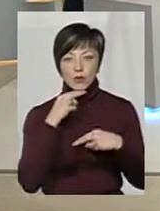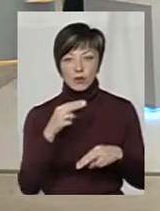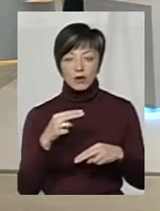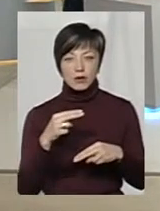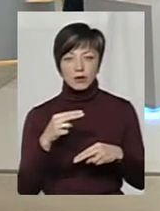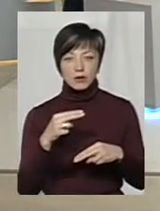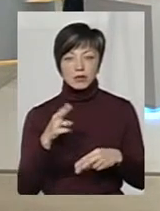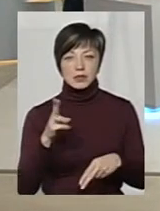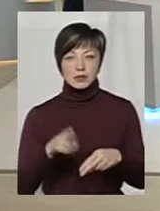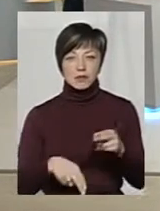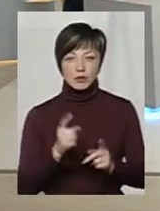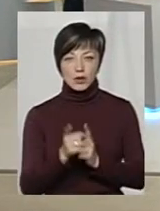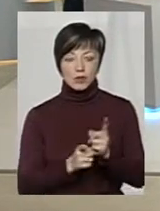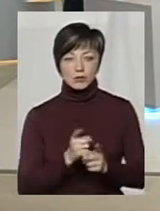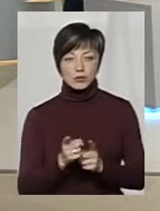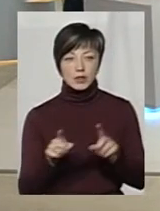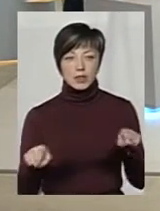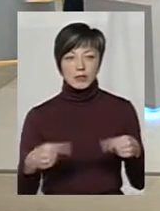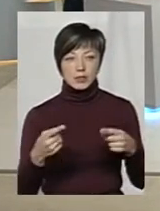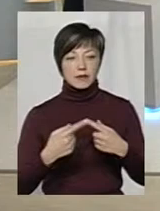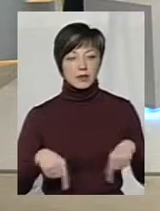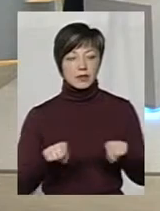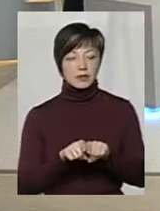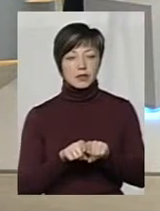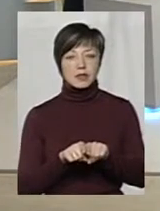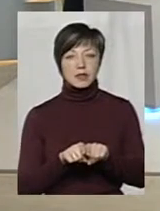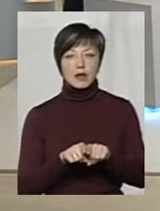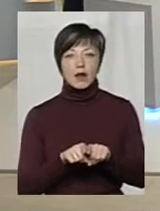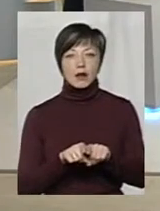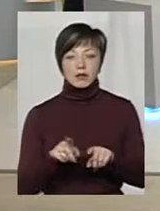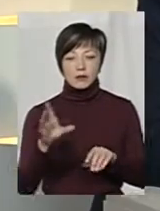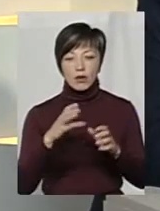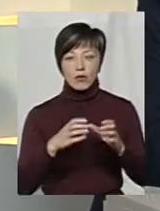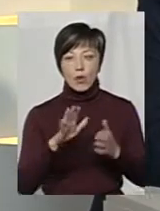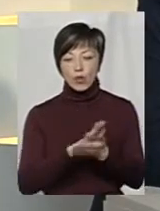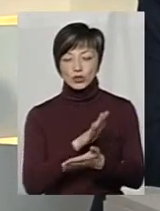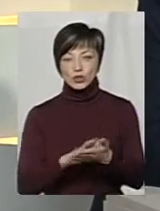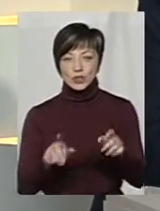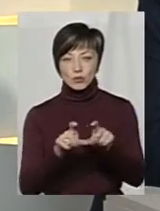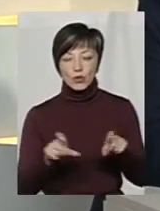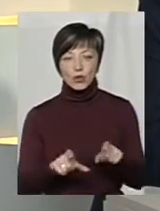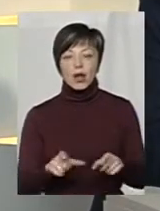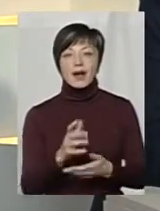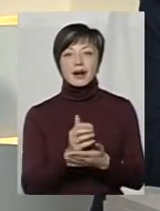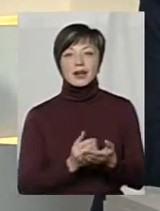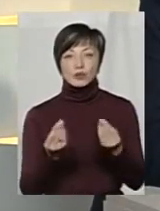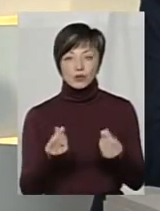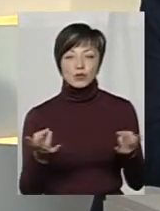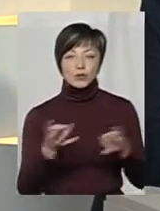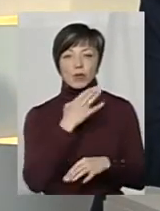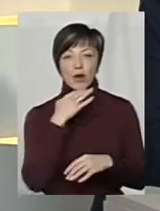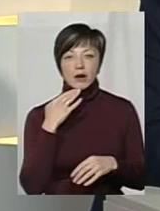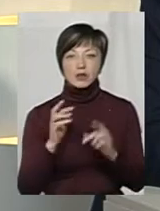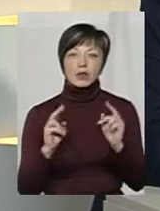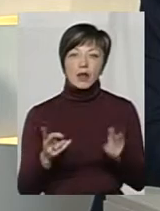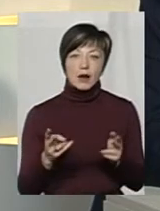госпіталю. Завершуємо реабілітаційне відділення, завершуємо очисні споруди. Тому ресурсу потрібно багато.